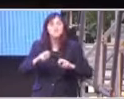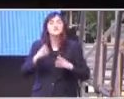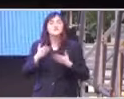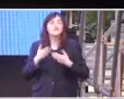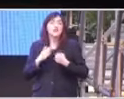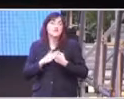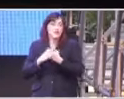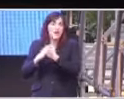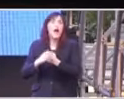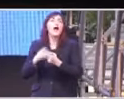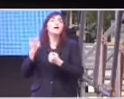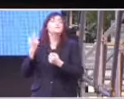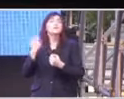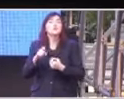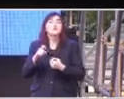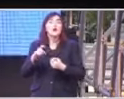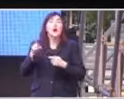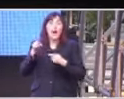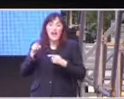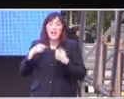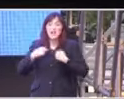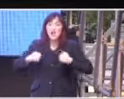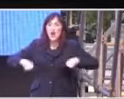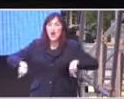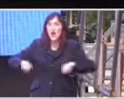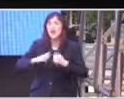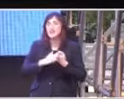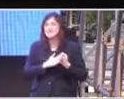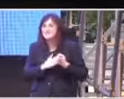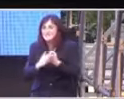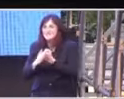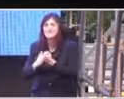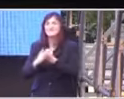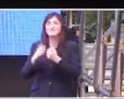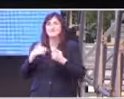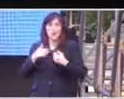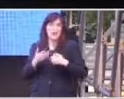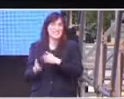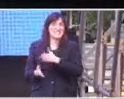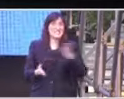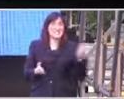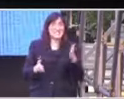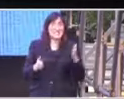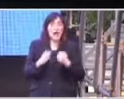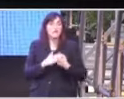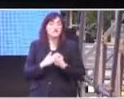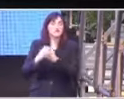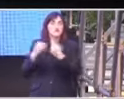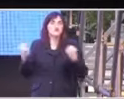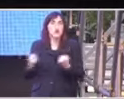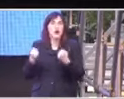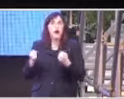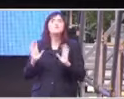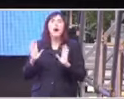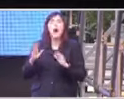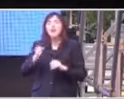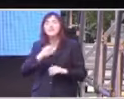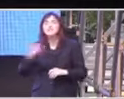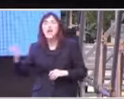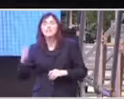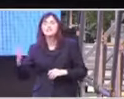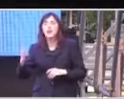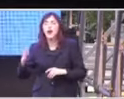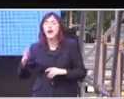di combattere per lui e con lui e a destra lo hanno mandato a casa i Salvini le meloni Berlusconi